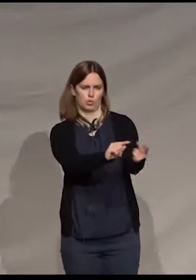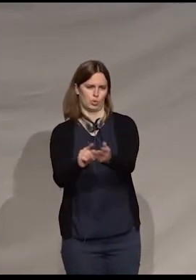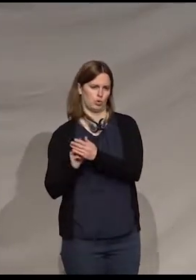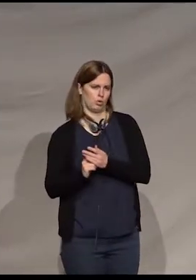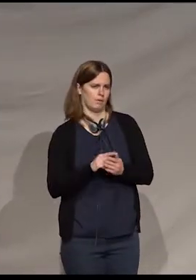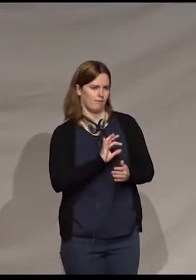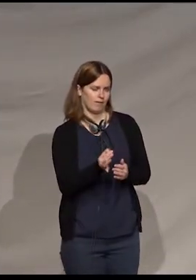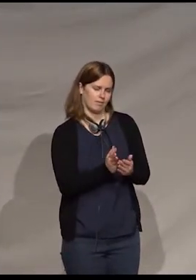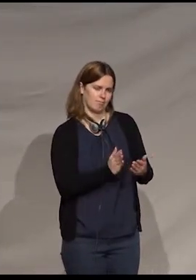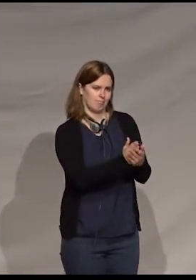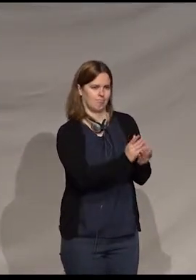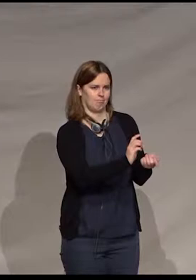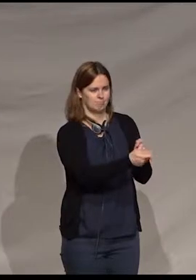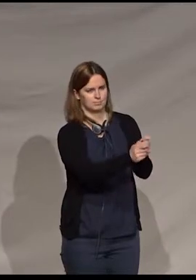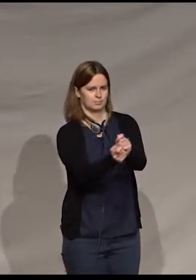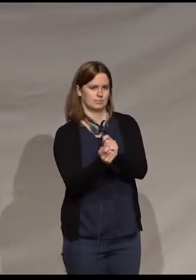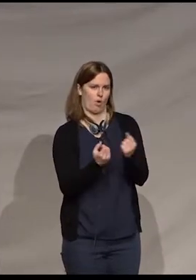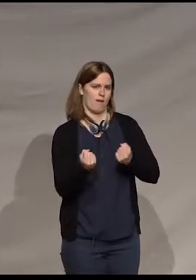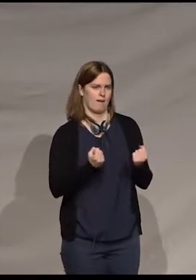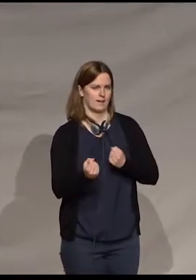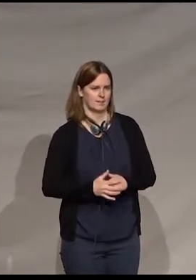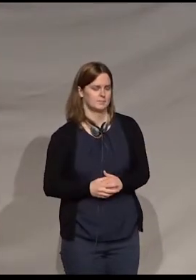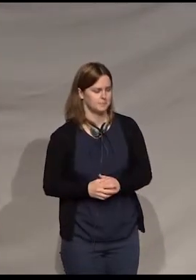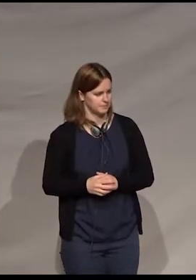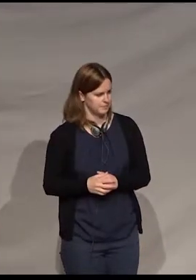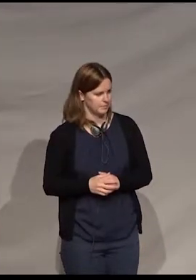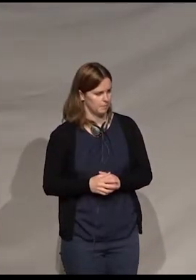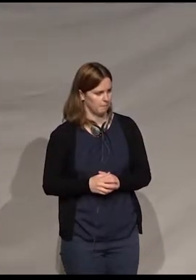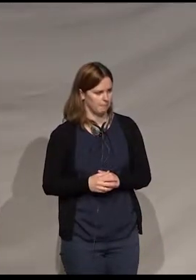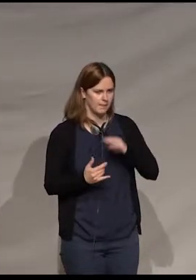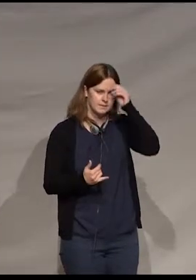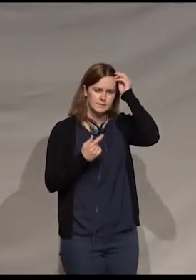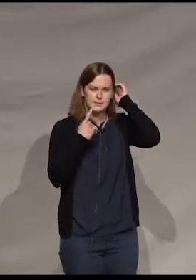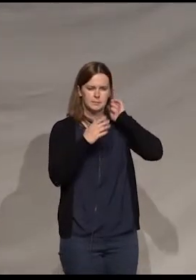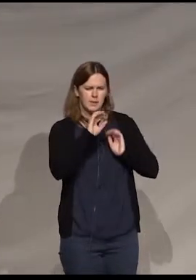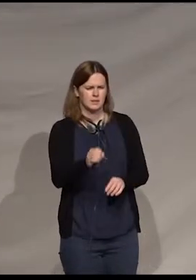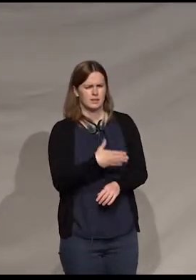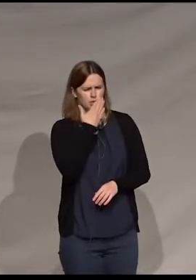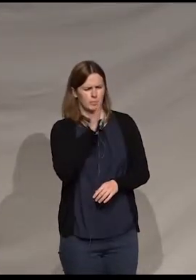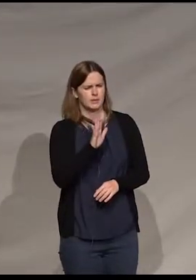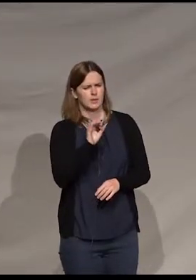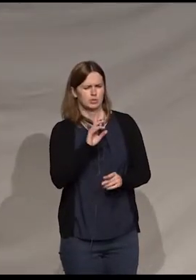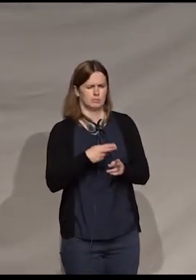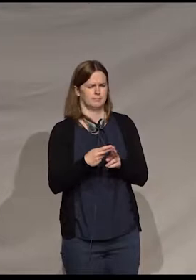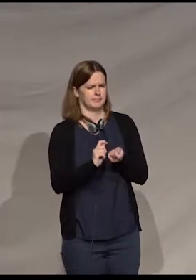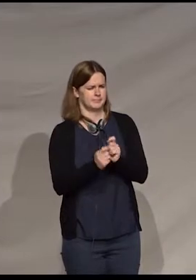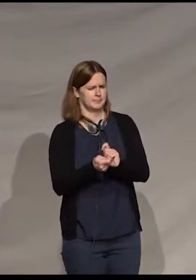se dívám, že tady máme spuštěnou prezentaci, spustíme ji zde.